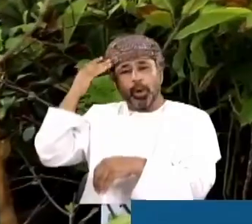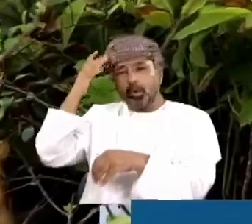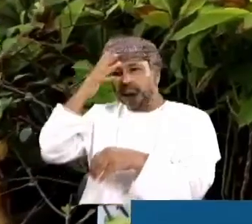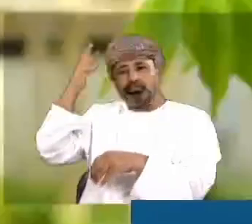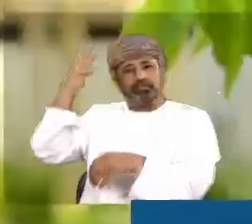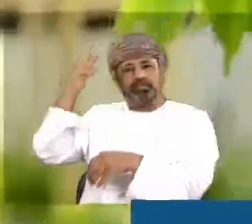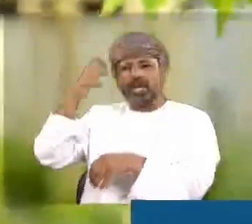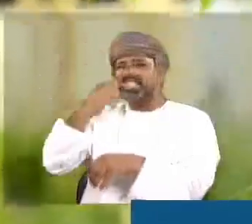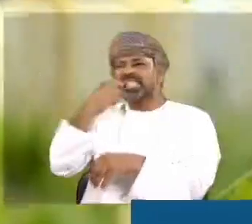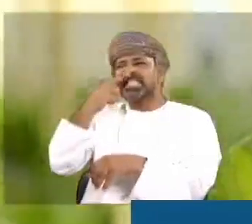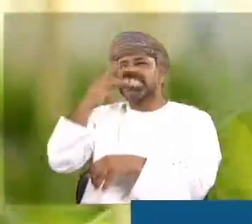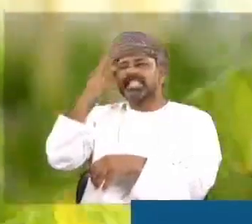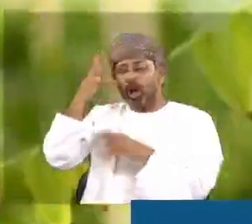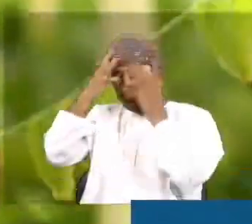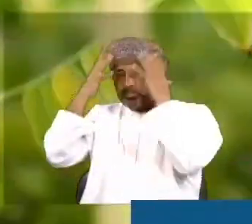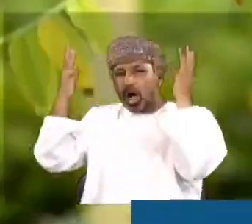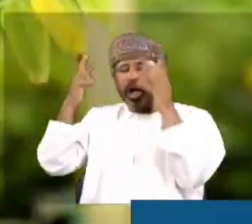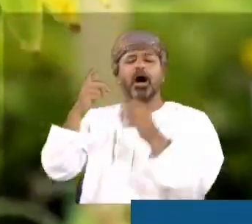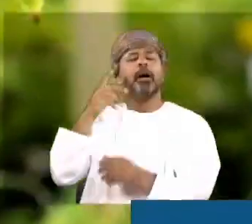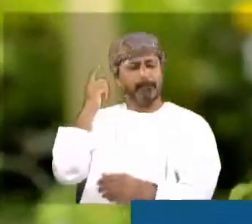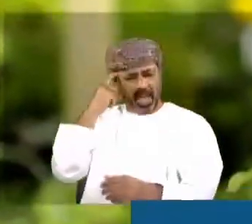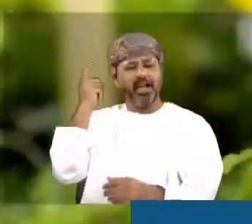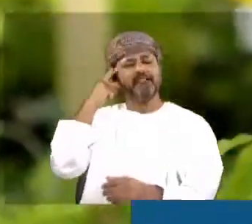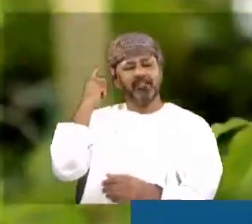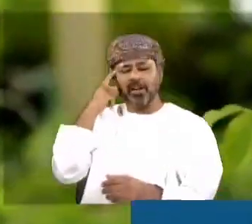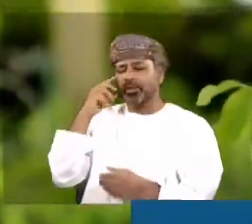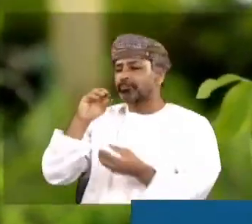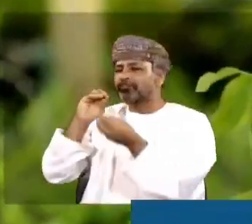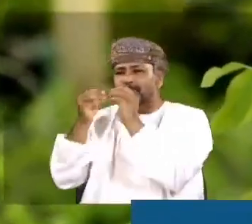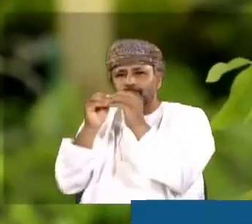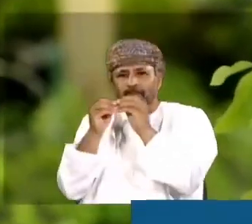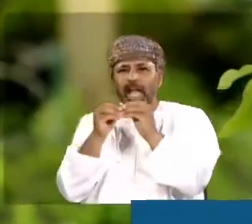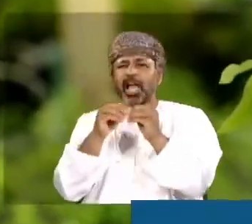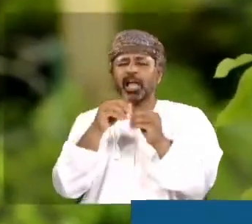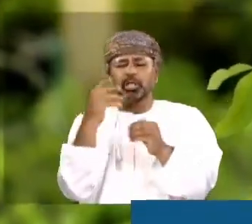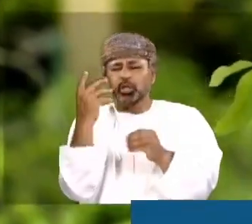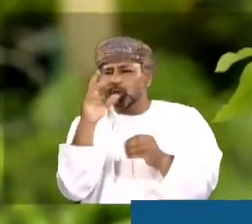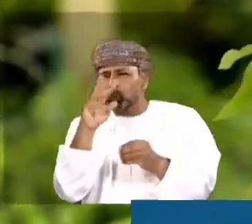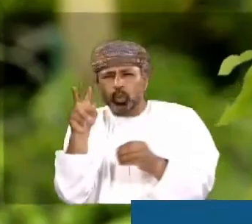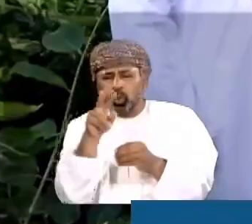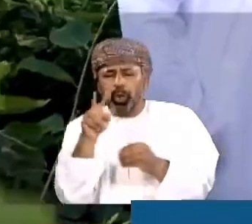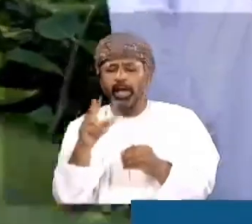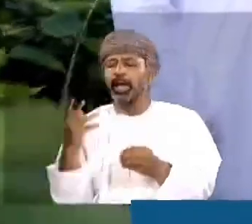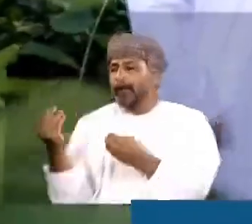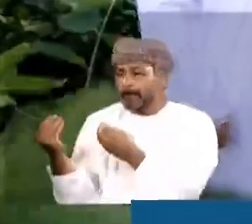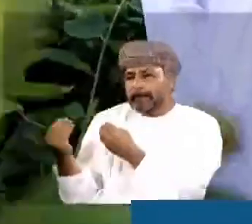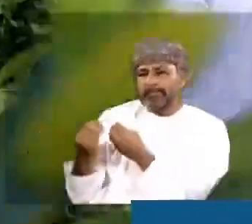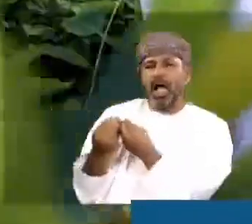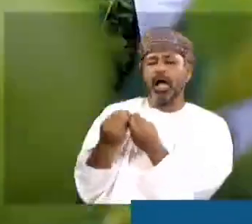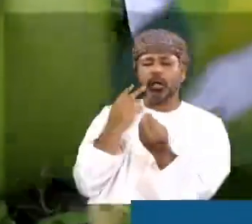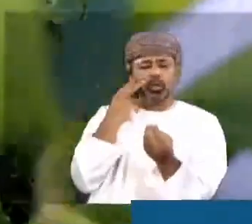مجال الزراعة تمكنه من معرفة الأشجار وبيئات تعايشها، فاقتربنا